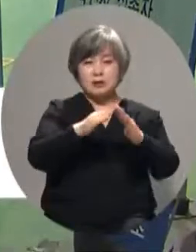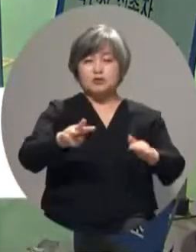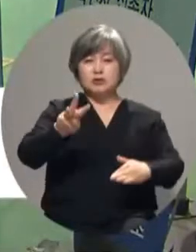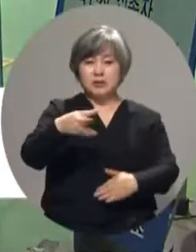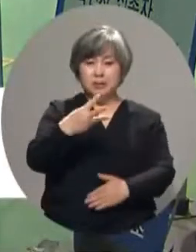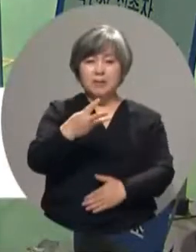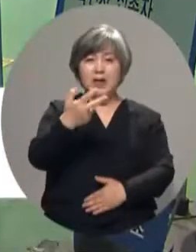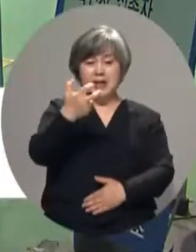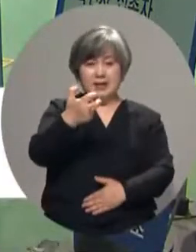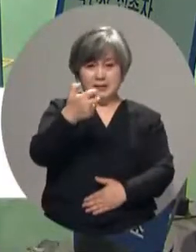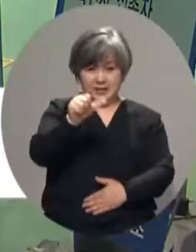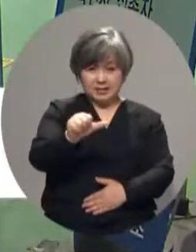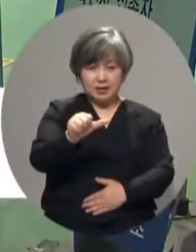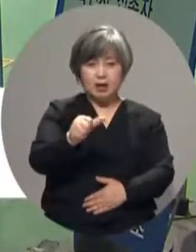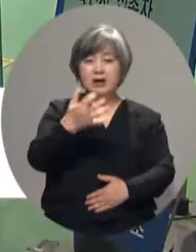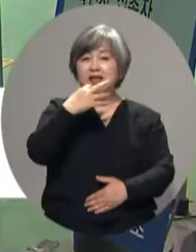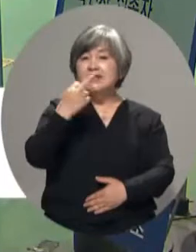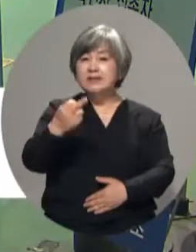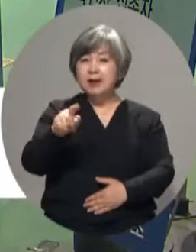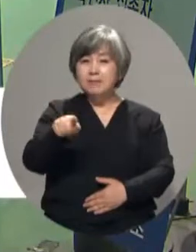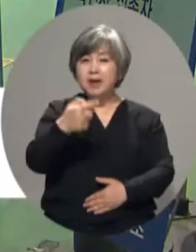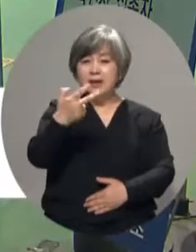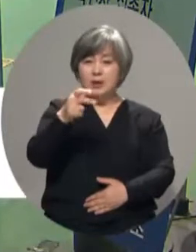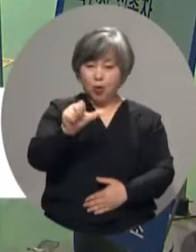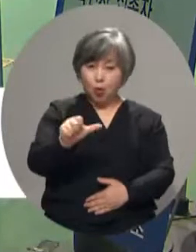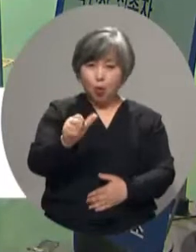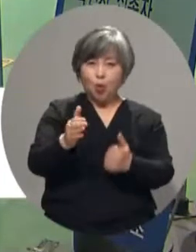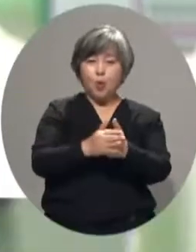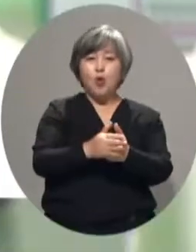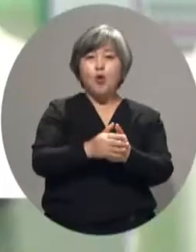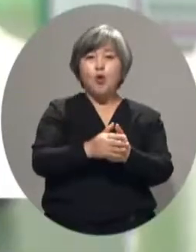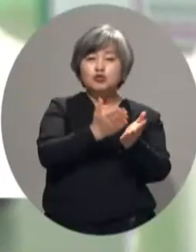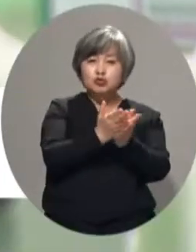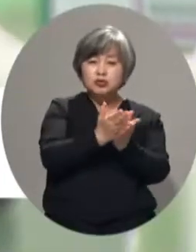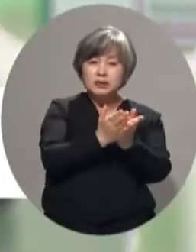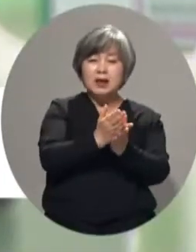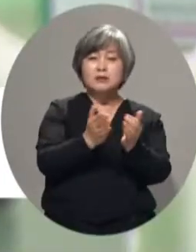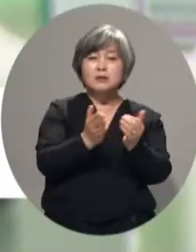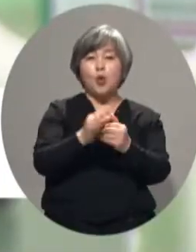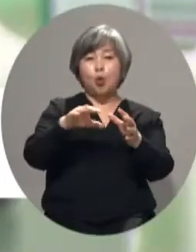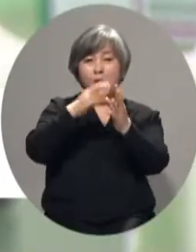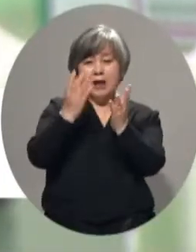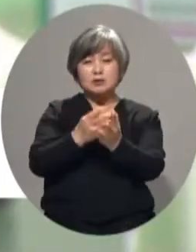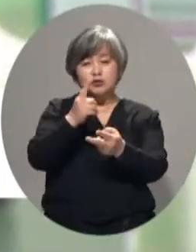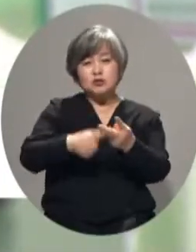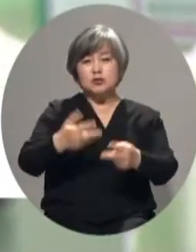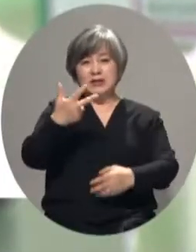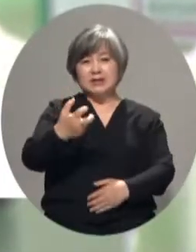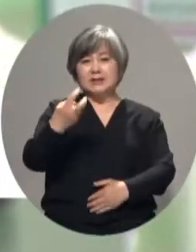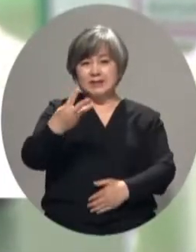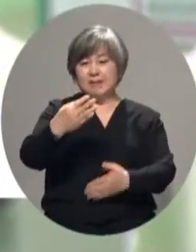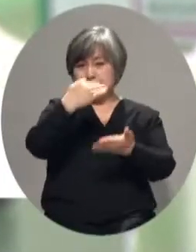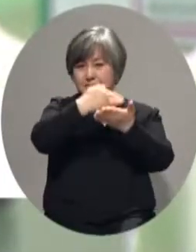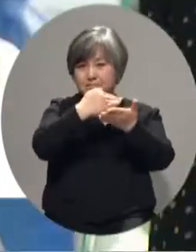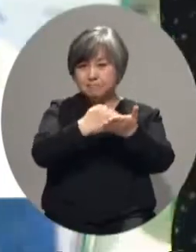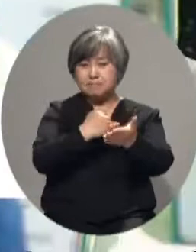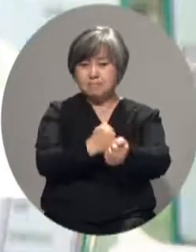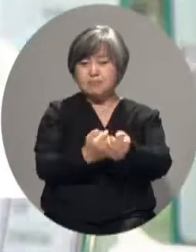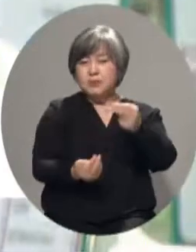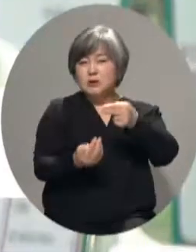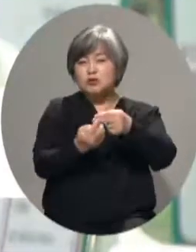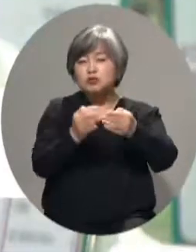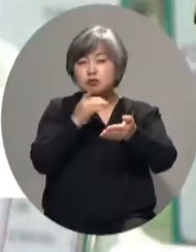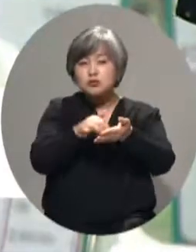300일은 5명 익산 100일은 9명 분산 백신 6명 반주 일은 3명 등 을 기록했으며 누적